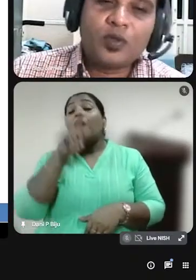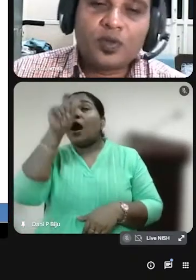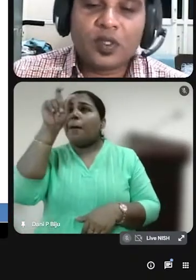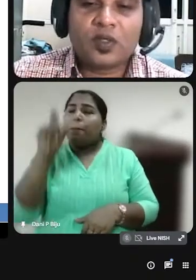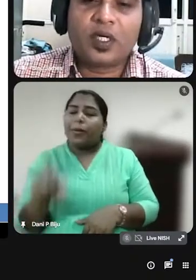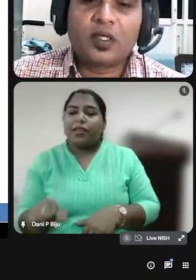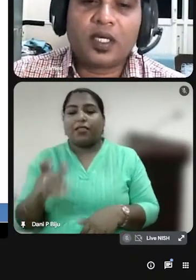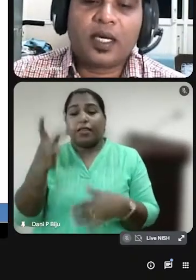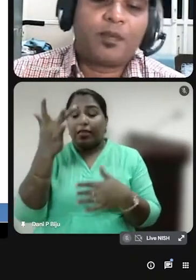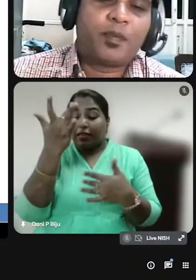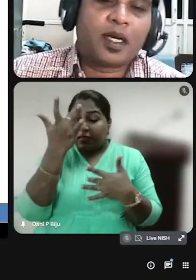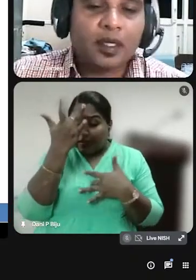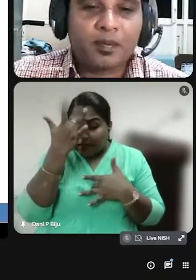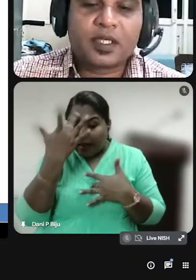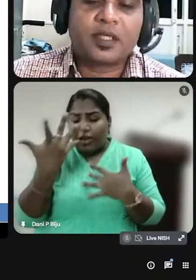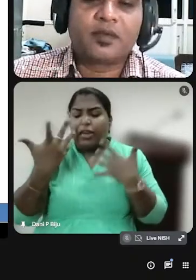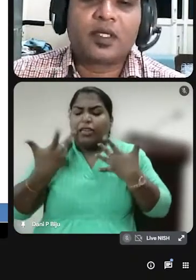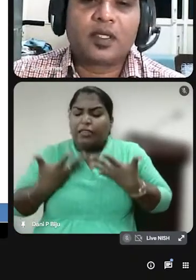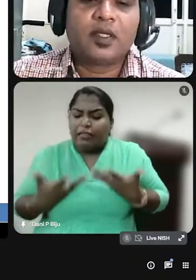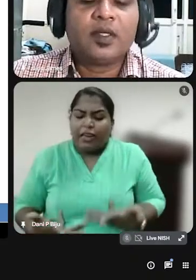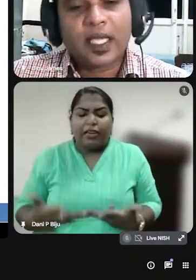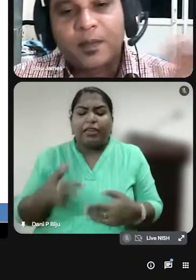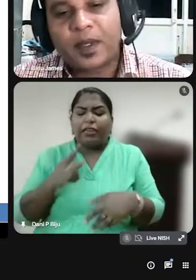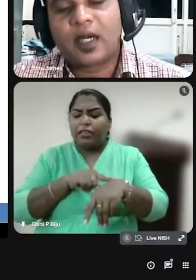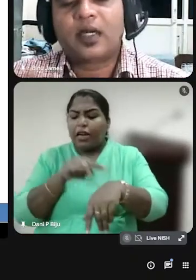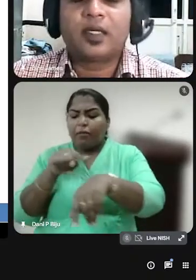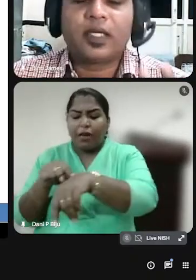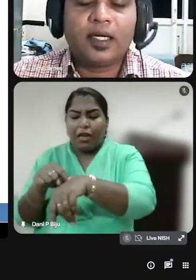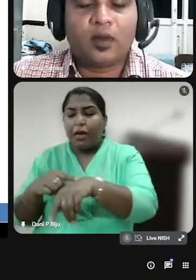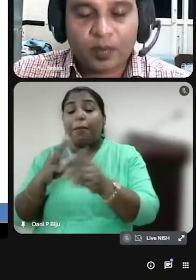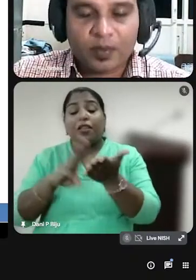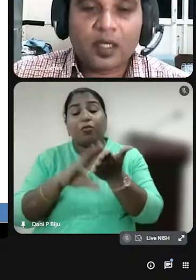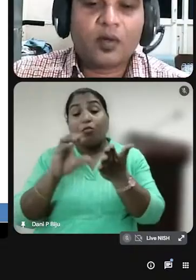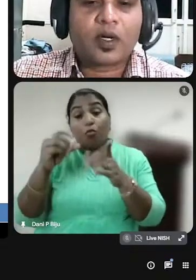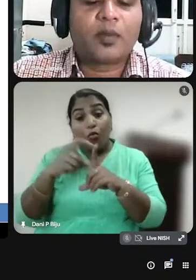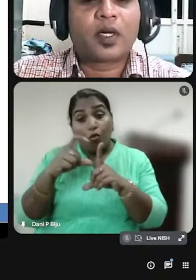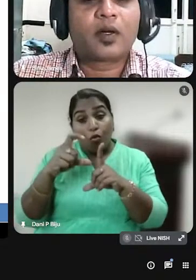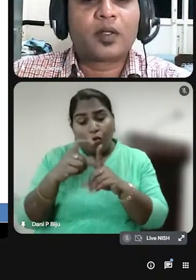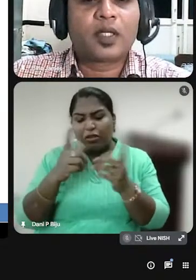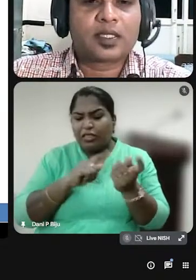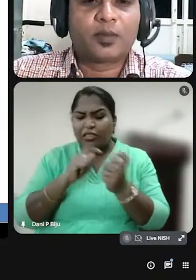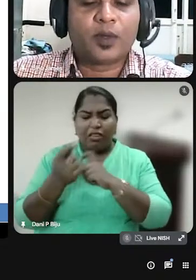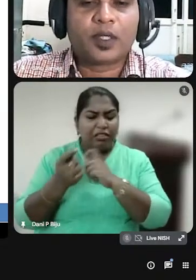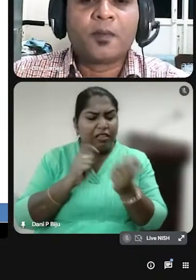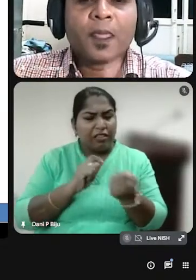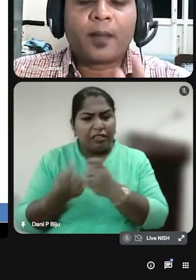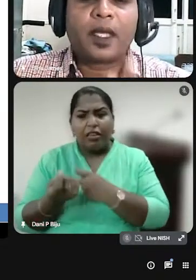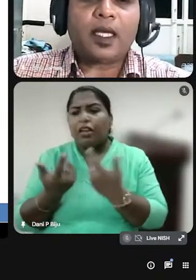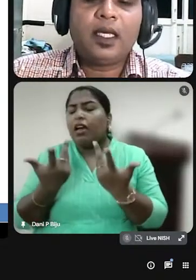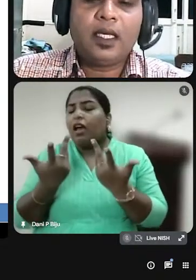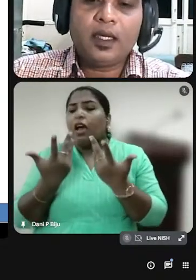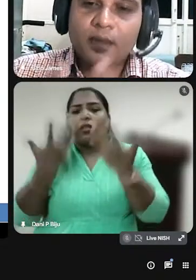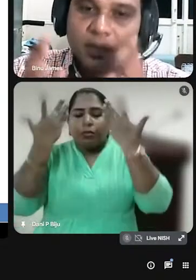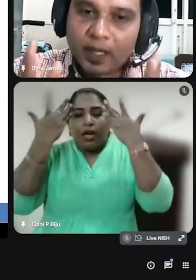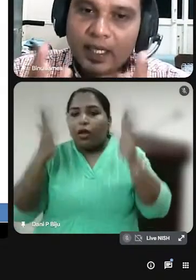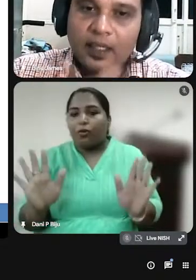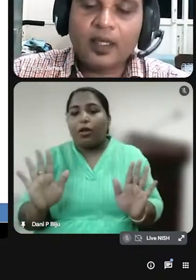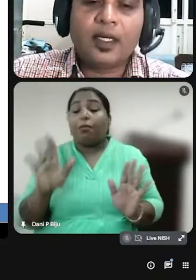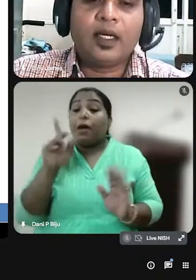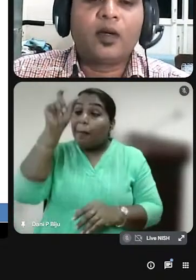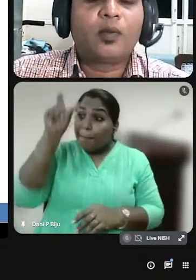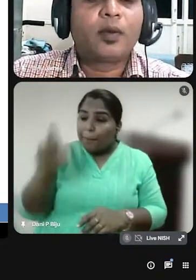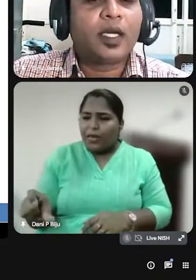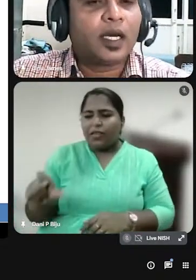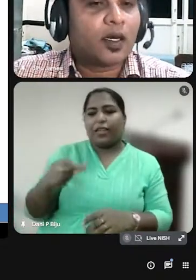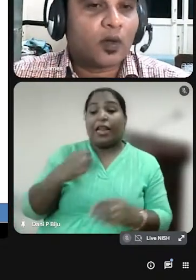എപ്പോഴാണ് മൂഡ് സ്വിങ്സ് വരുന്നത്, എപ്പോഴാണ് ഡിപ്രഷൻ വരുന്നത്, എപ്പോഴാണ് ഈ ഡോക്യുമെന്റ് അളവ് കുറയുമ്പോഴാണല്ലോ ഇതെല്ലാം സംഭവിക്കുന്നത്. ഈ ബ്രെയിനിൽ